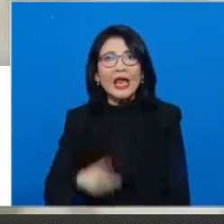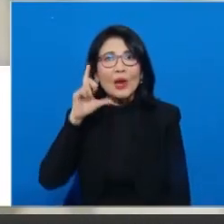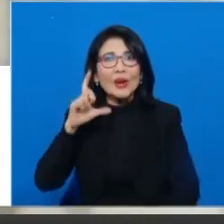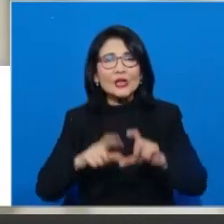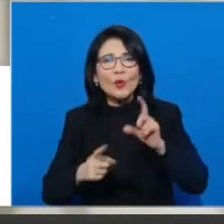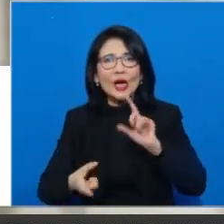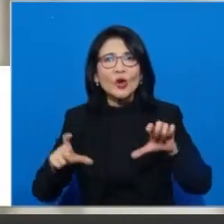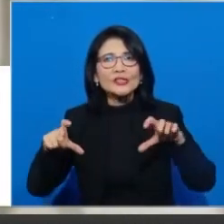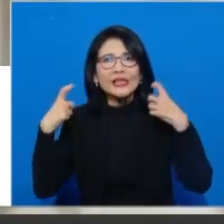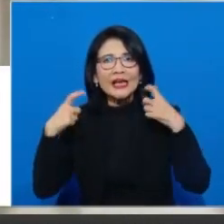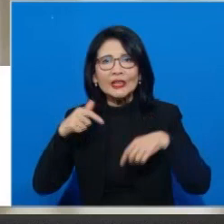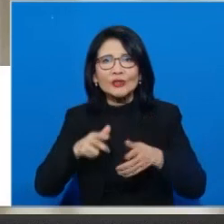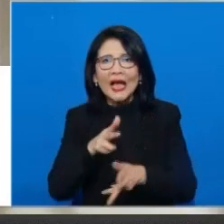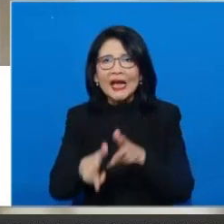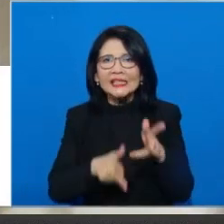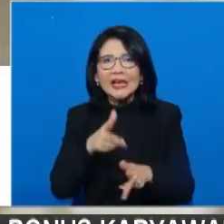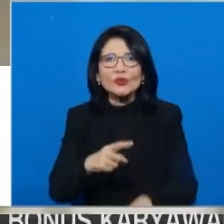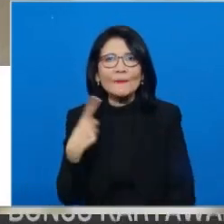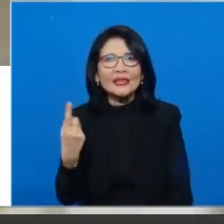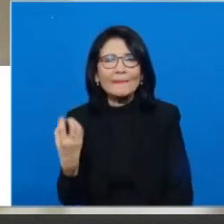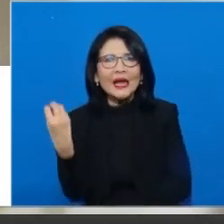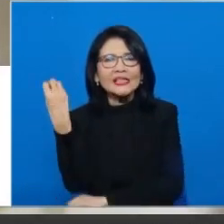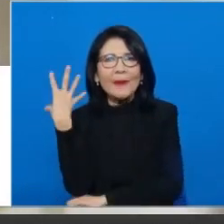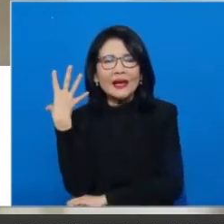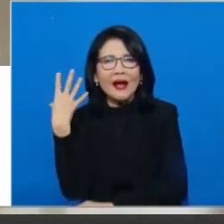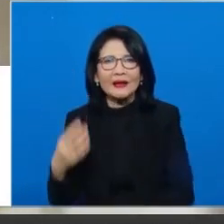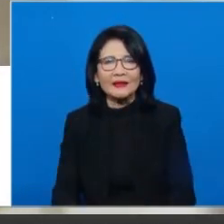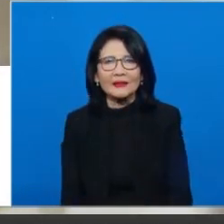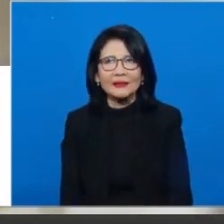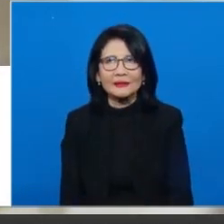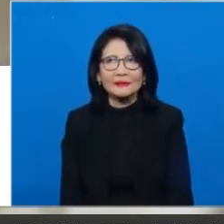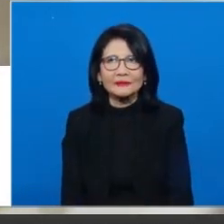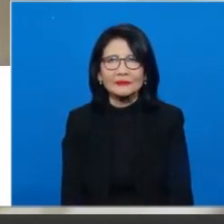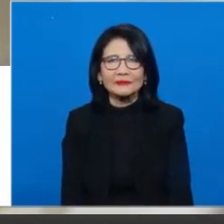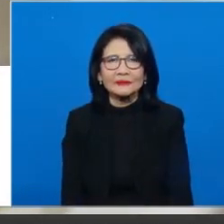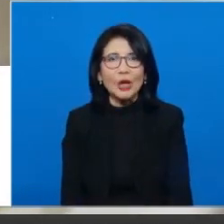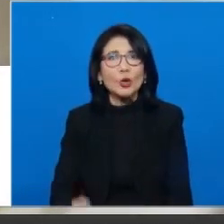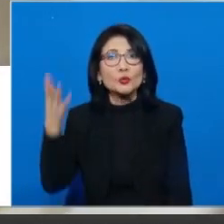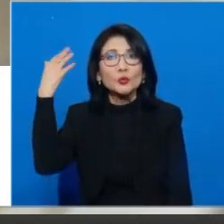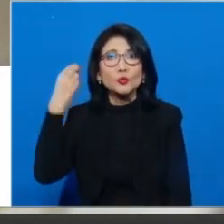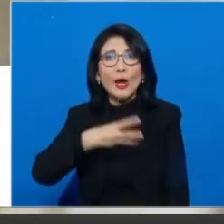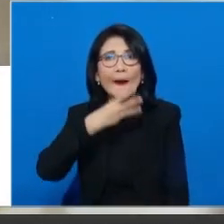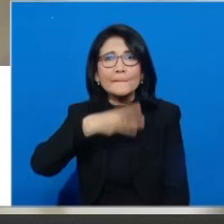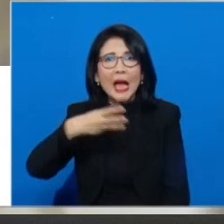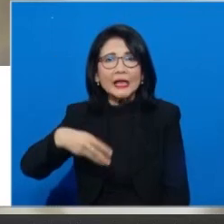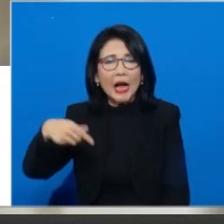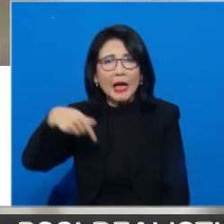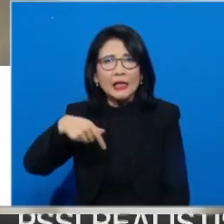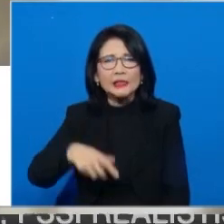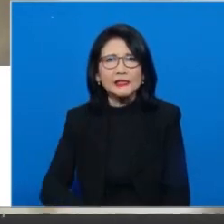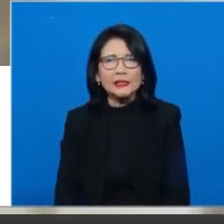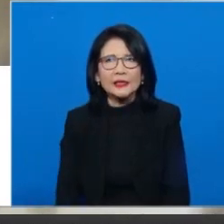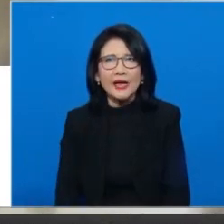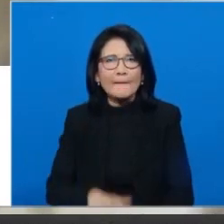kan ini stasiun pertama di Semarang itu kan, di mana di saat dudukan Belanda itu di manage di